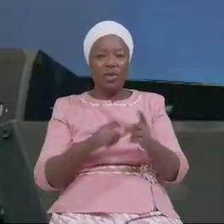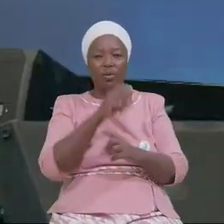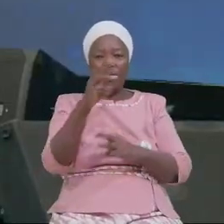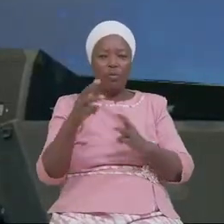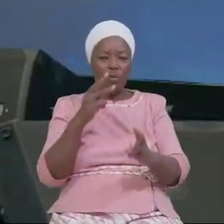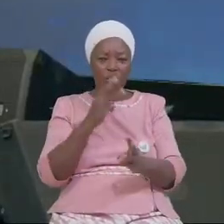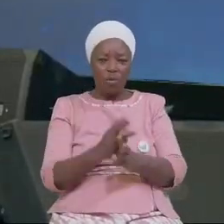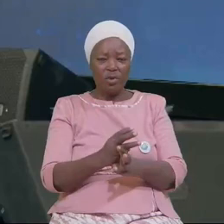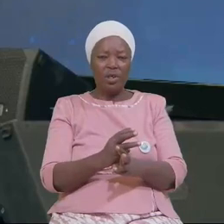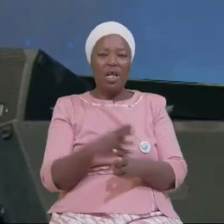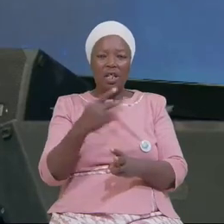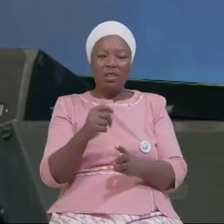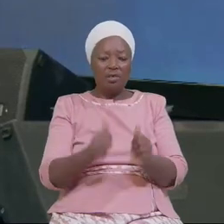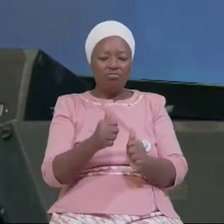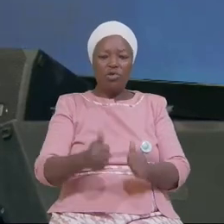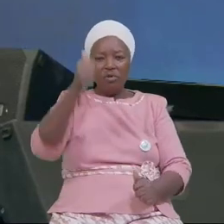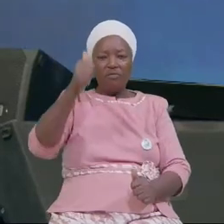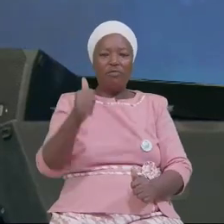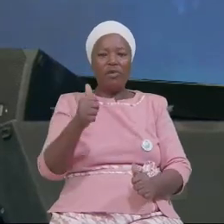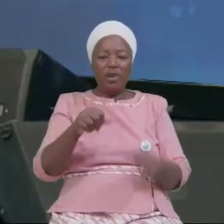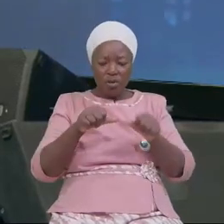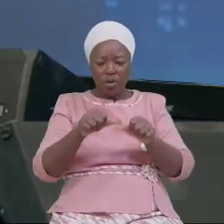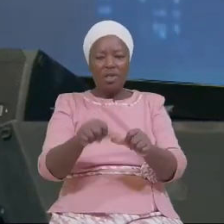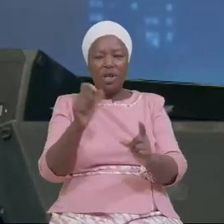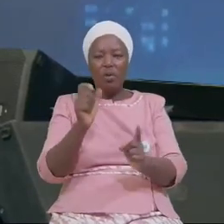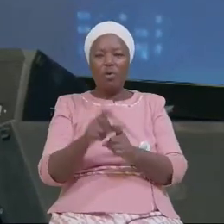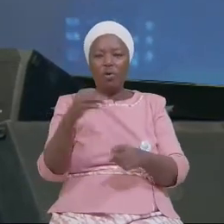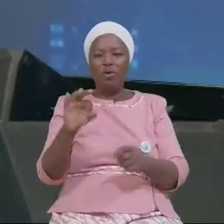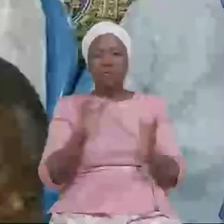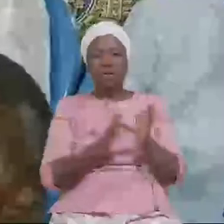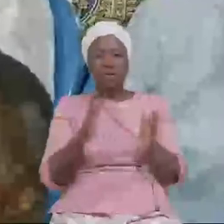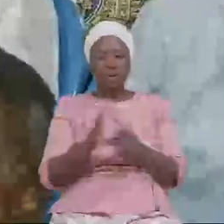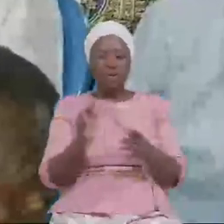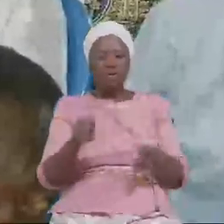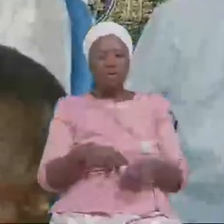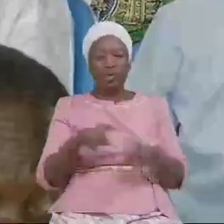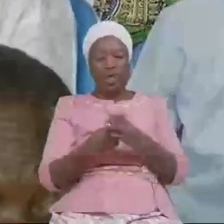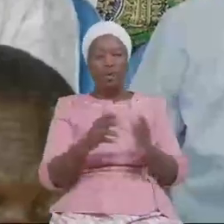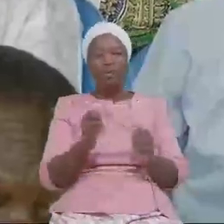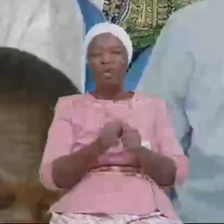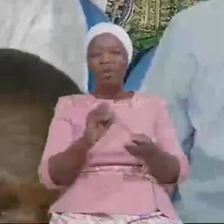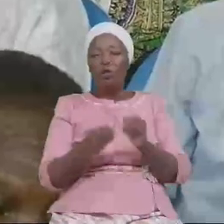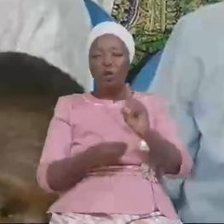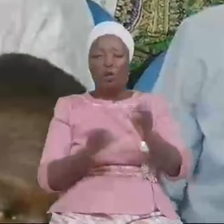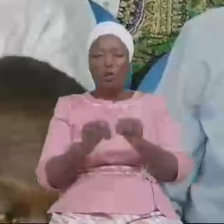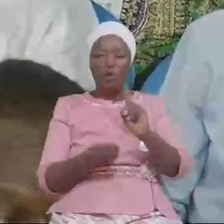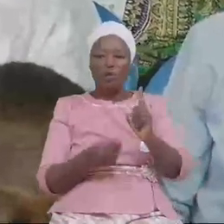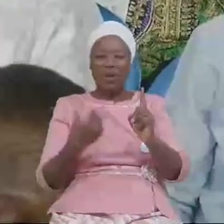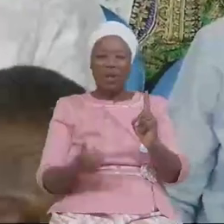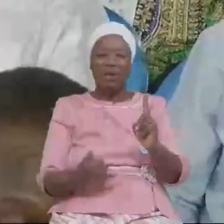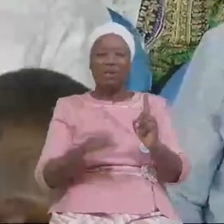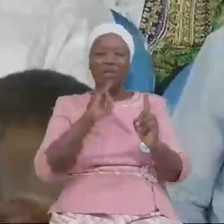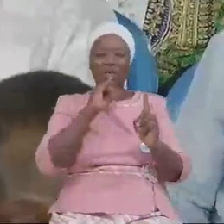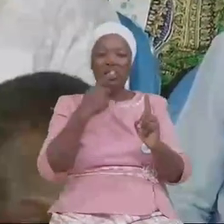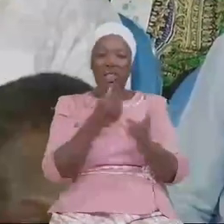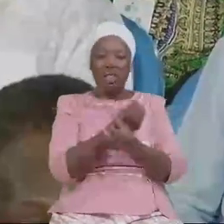La parole perpétuelle, souveraine de Jésus. Allons au premier point. C'est la